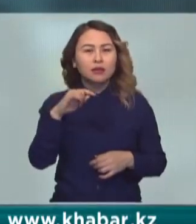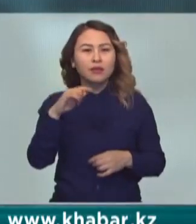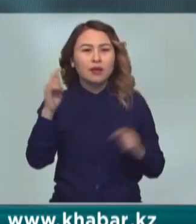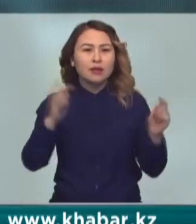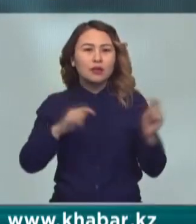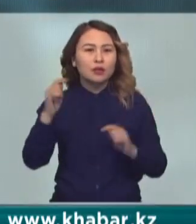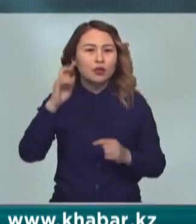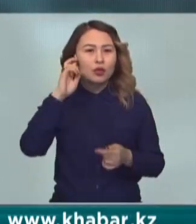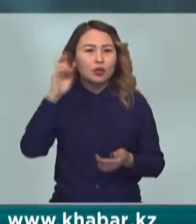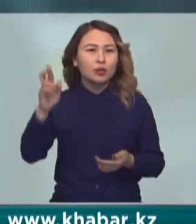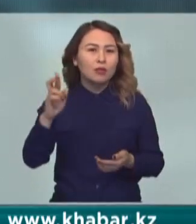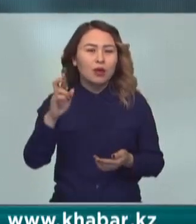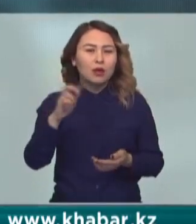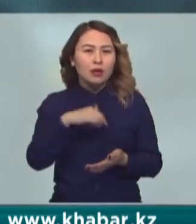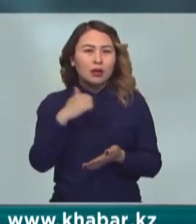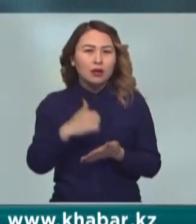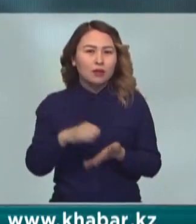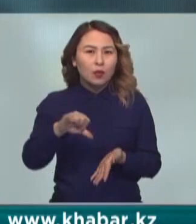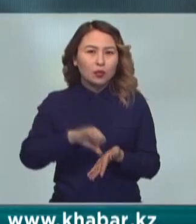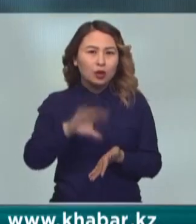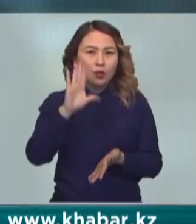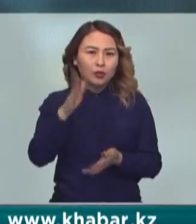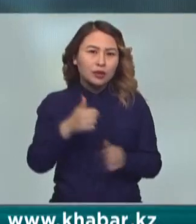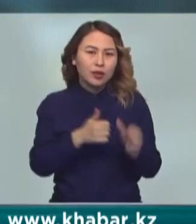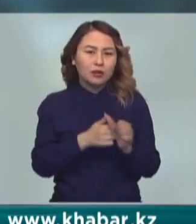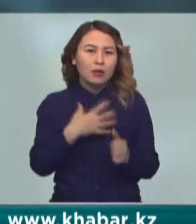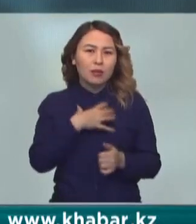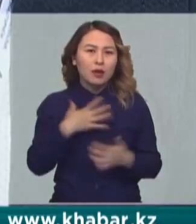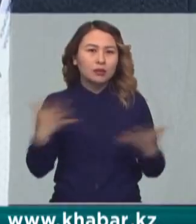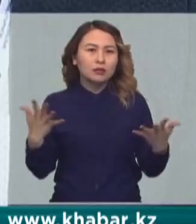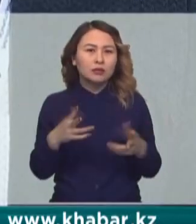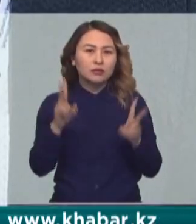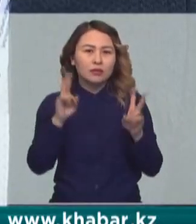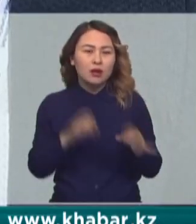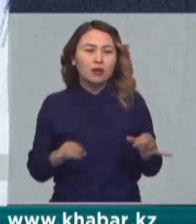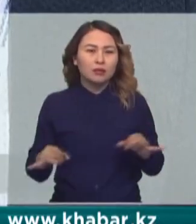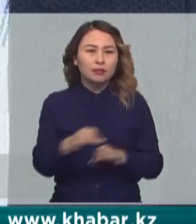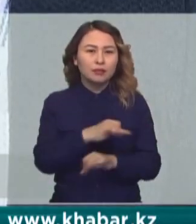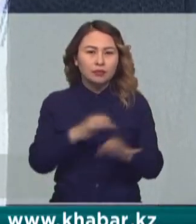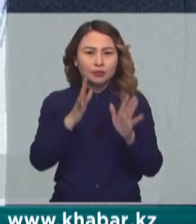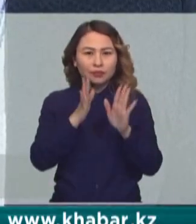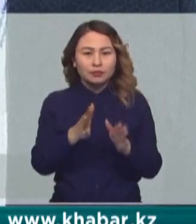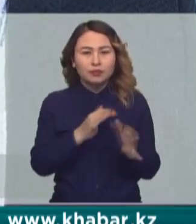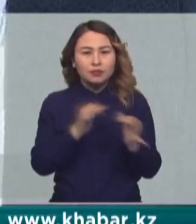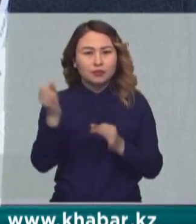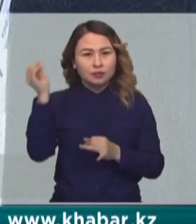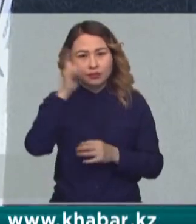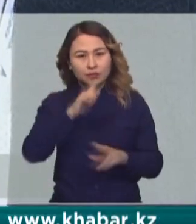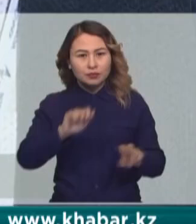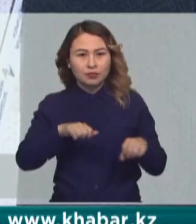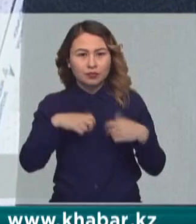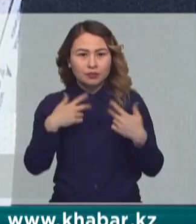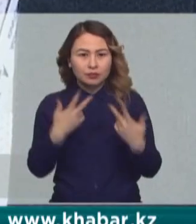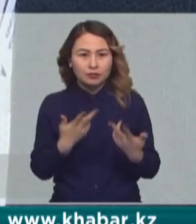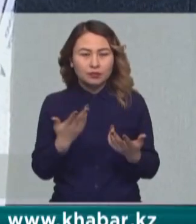Ресей Федерациясының үкімет басшылары қатысады. Кеңесте қандай маңызды мәселелері қарастырылатын жөнінде тілшіміз Алмас